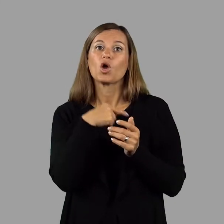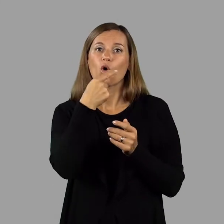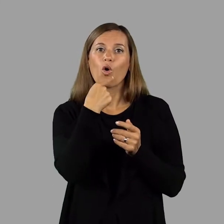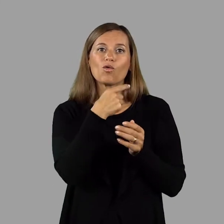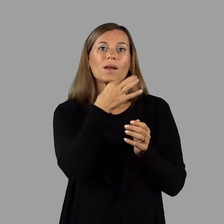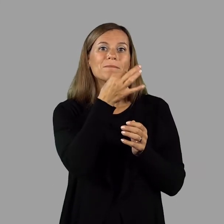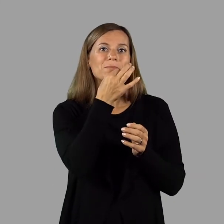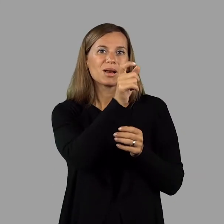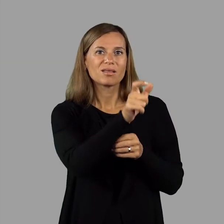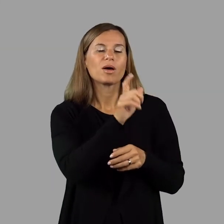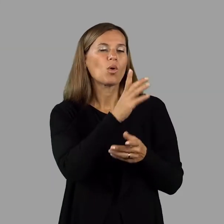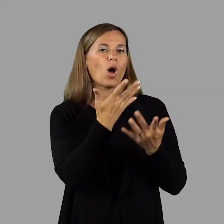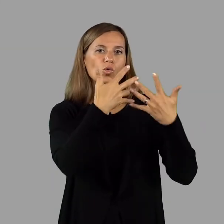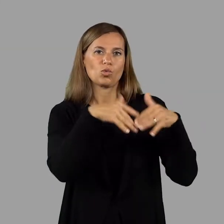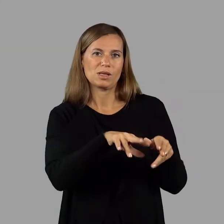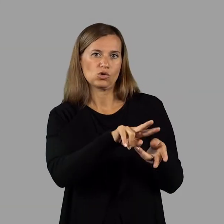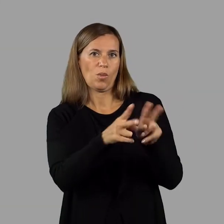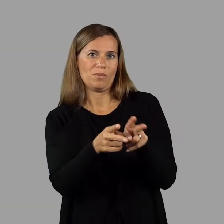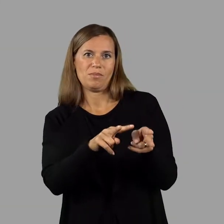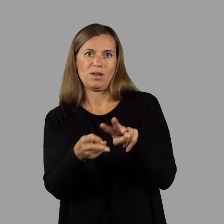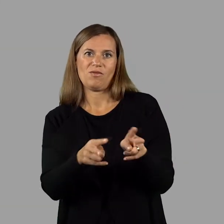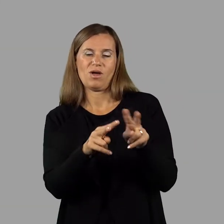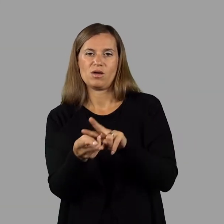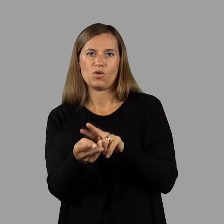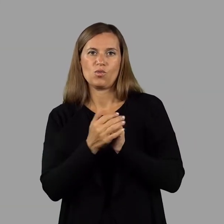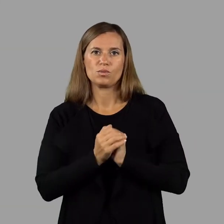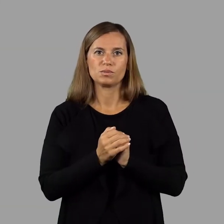Govor predavatelja se bo avtomatsko prevajal.